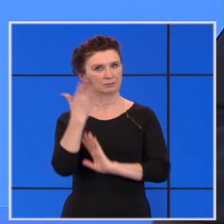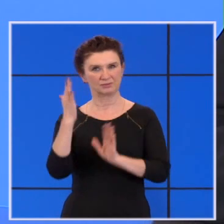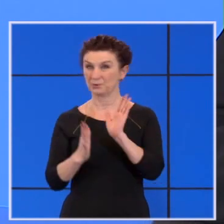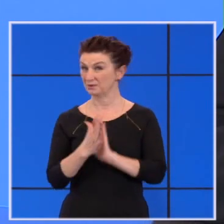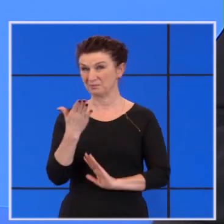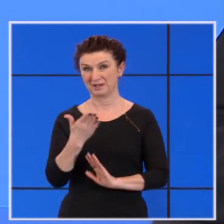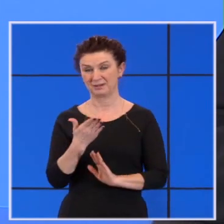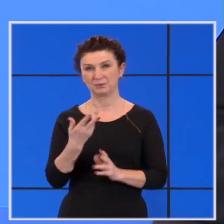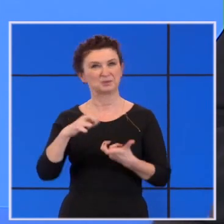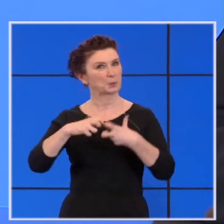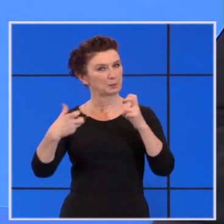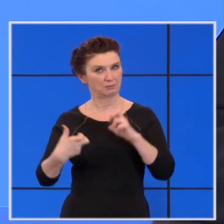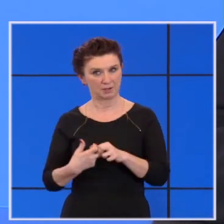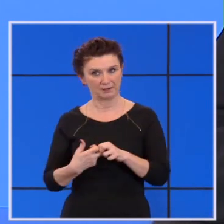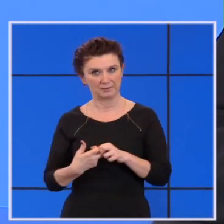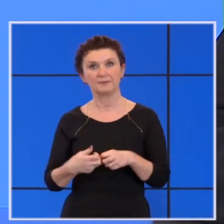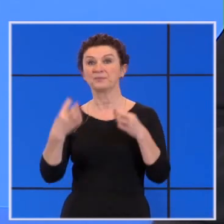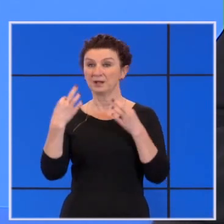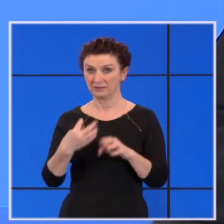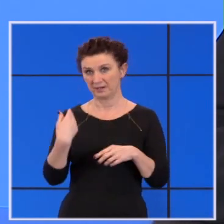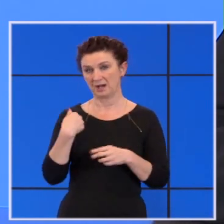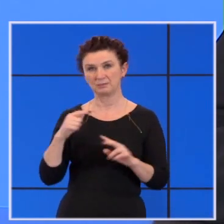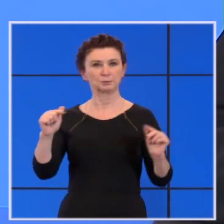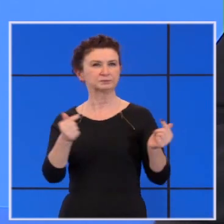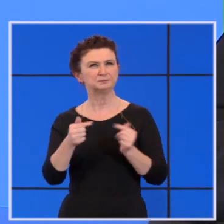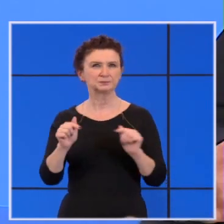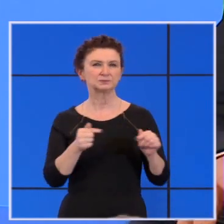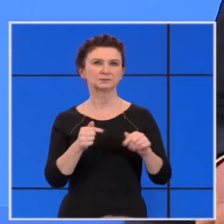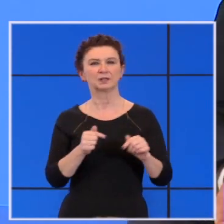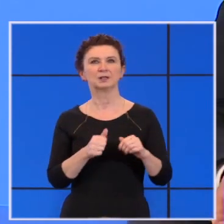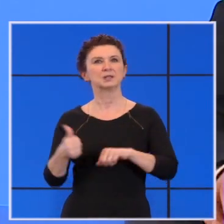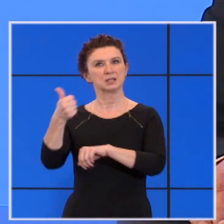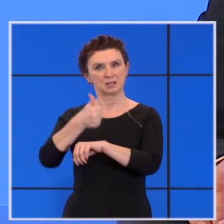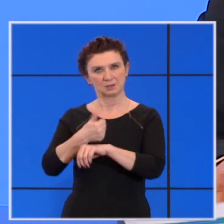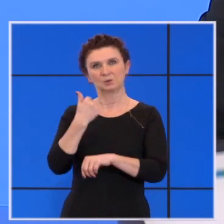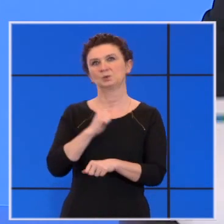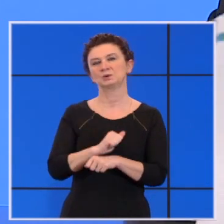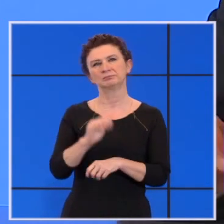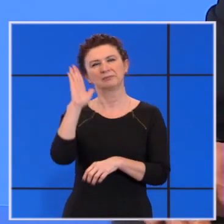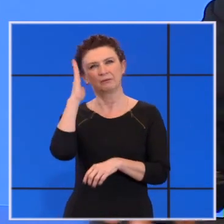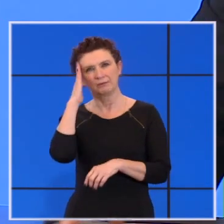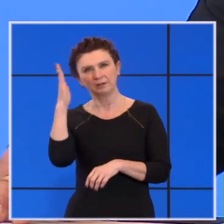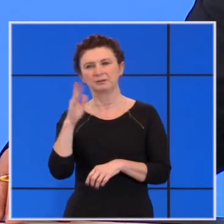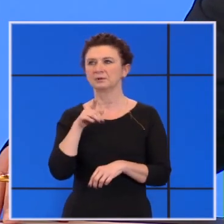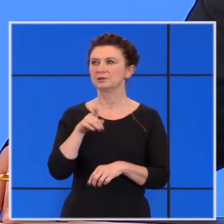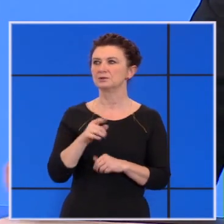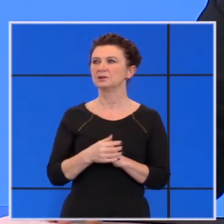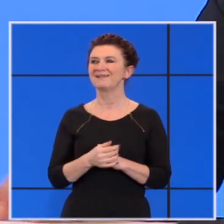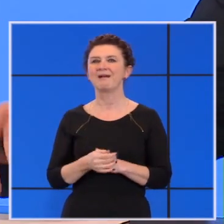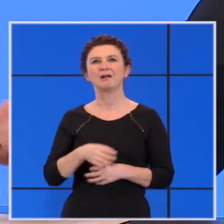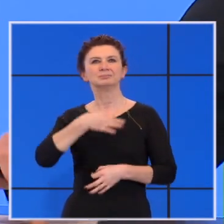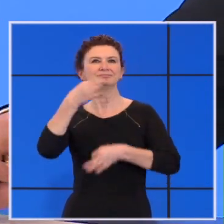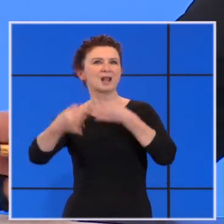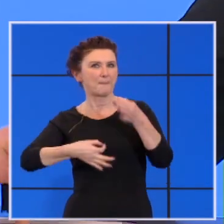Ponieważ po konsultacji z ratuszem doszliśmy do wniosku, że ta naprawa tego mostu